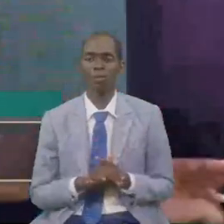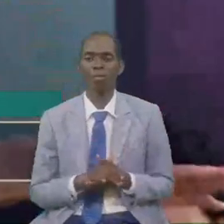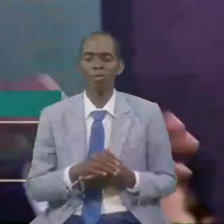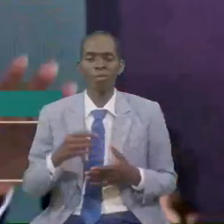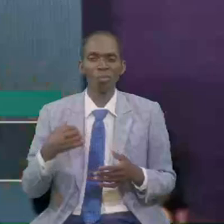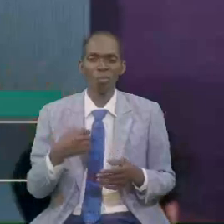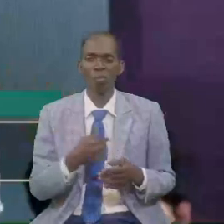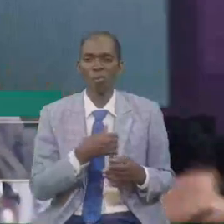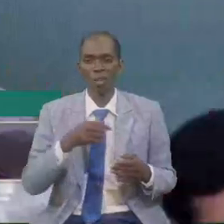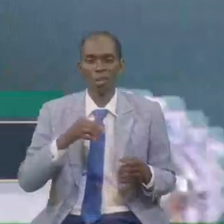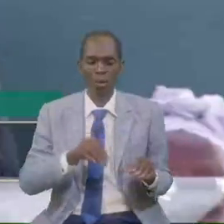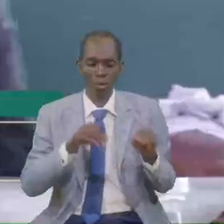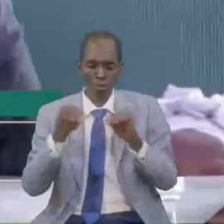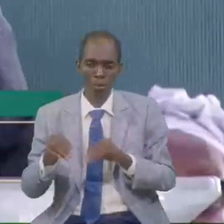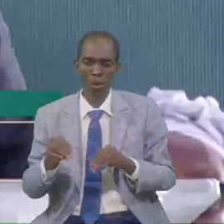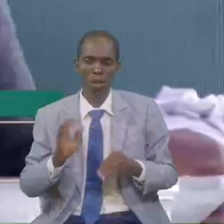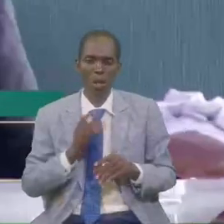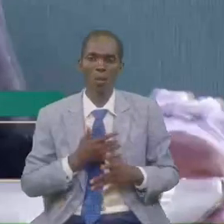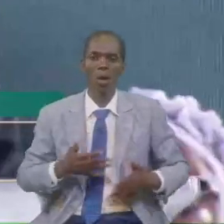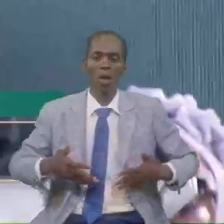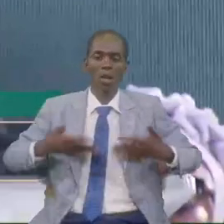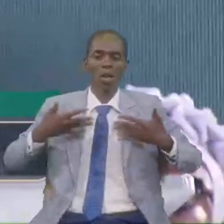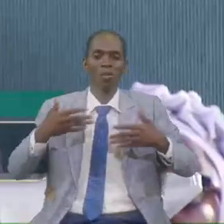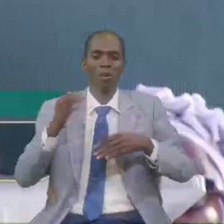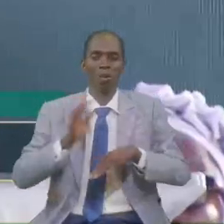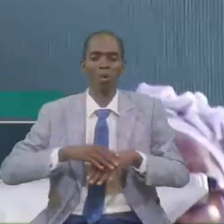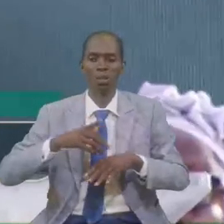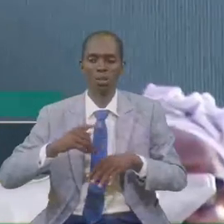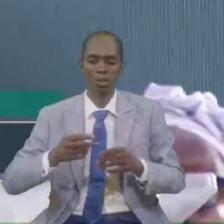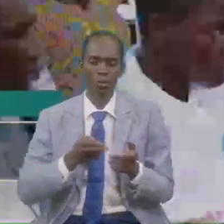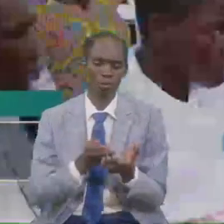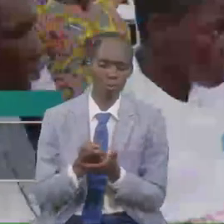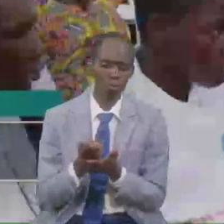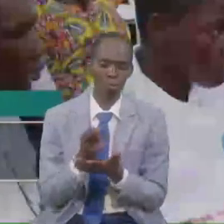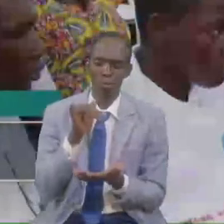Si nous passons toute notre vie sur la vérité qui ne transforme pas,